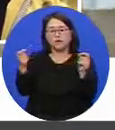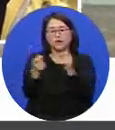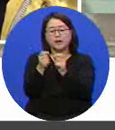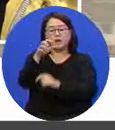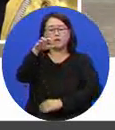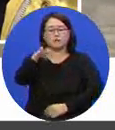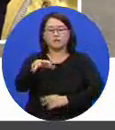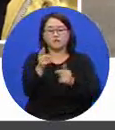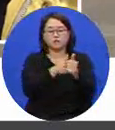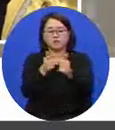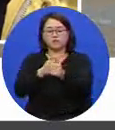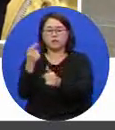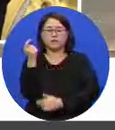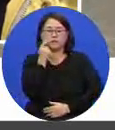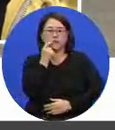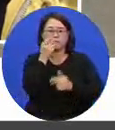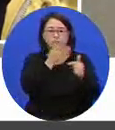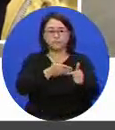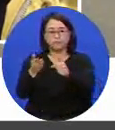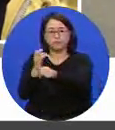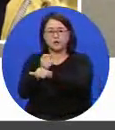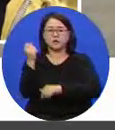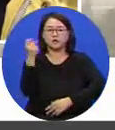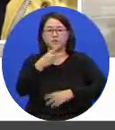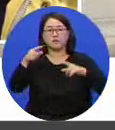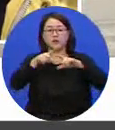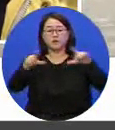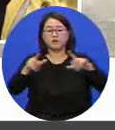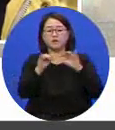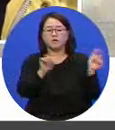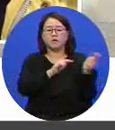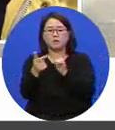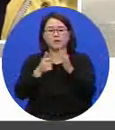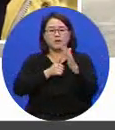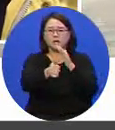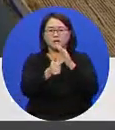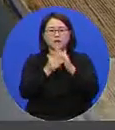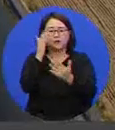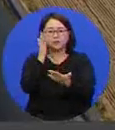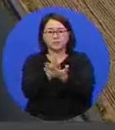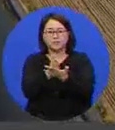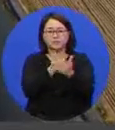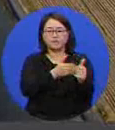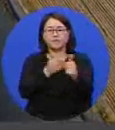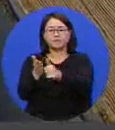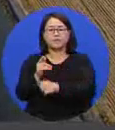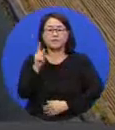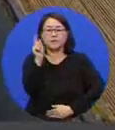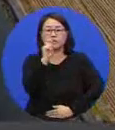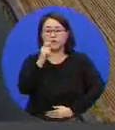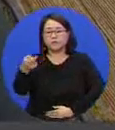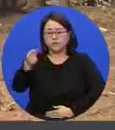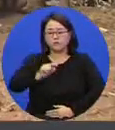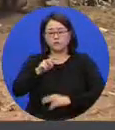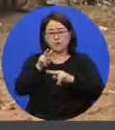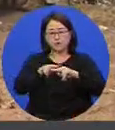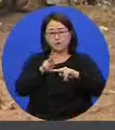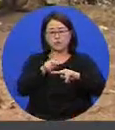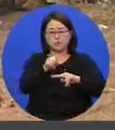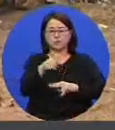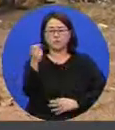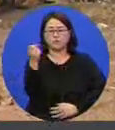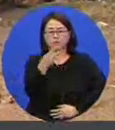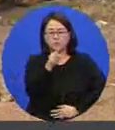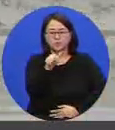해주시고 일반인들도 철새 도래지에 출입을 삼가해 주시기 바랍니다. 고창에 이어 정읍에서